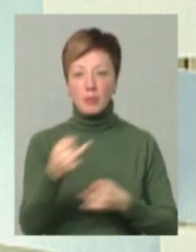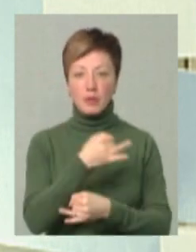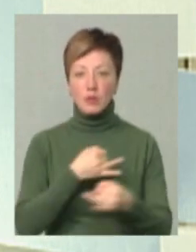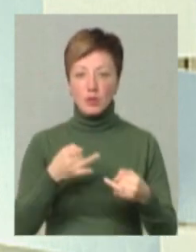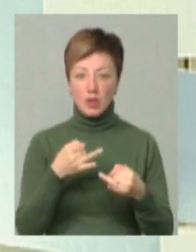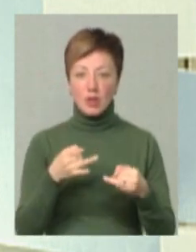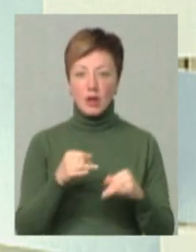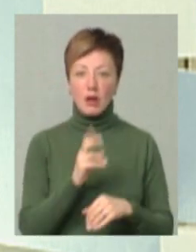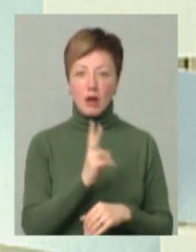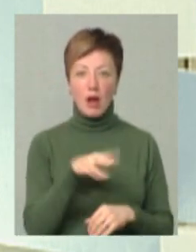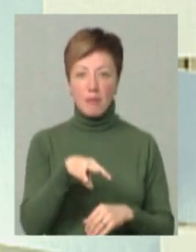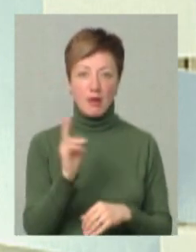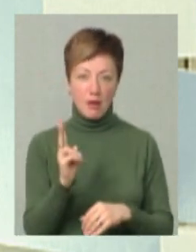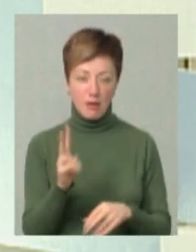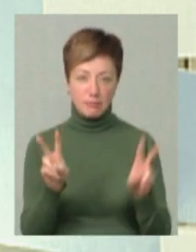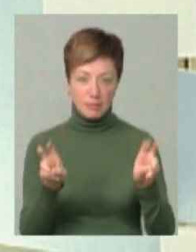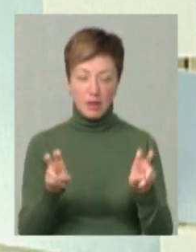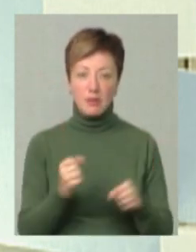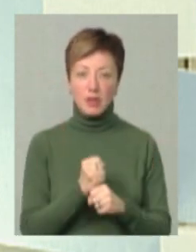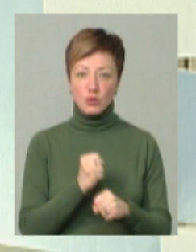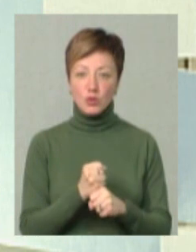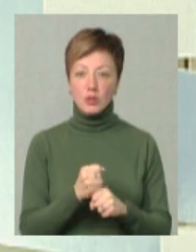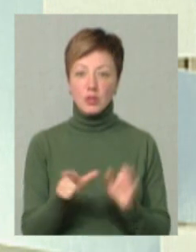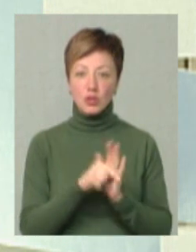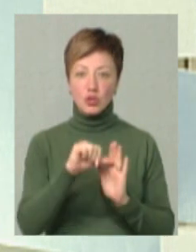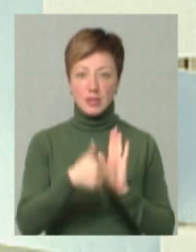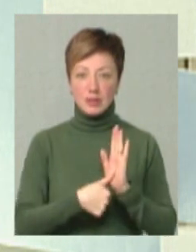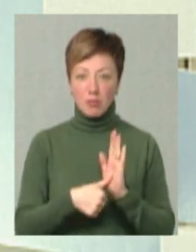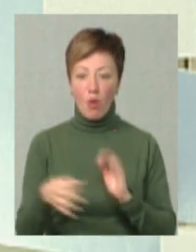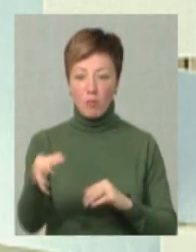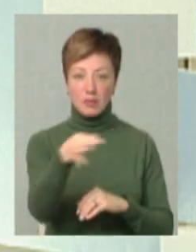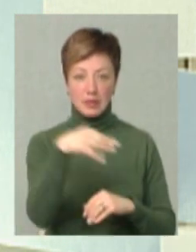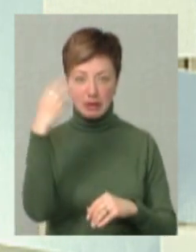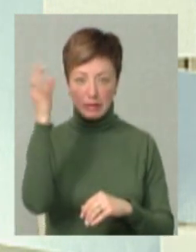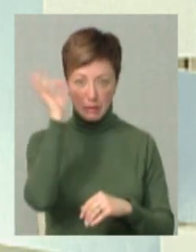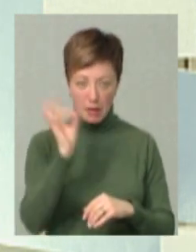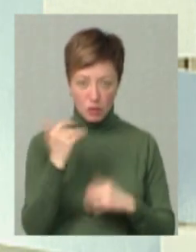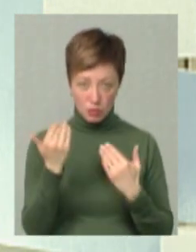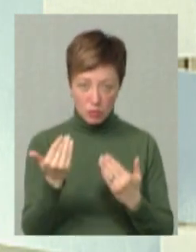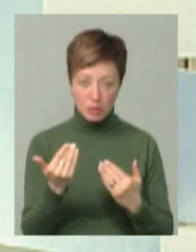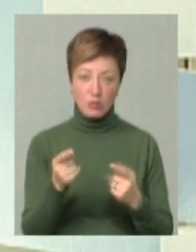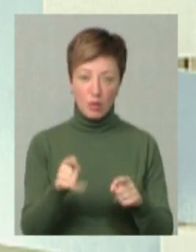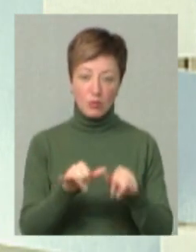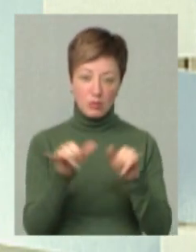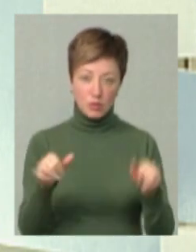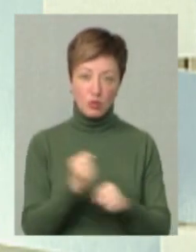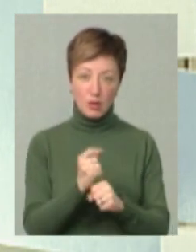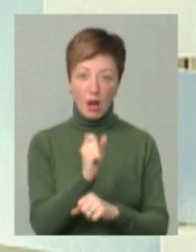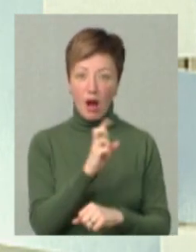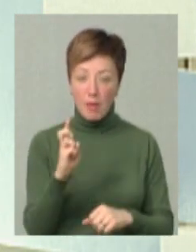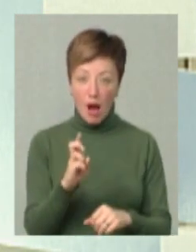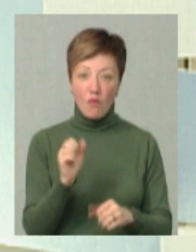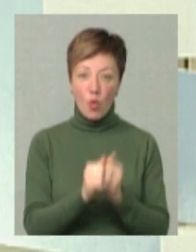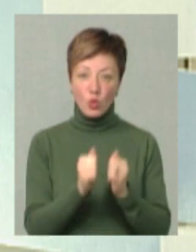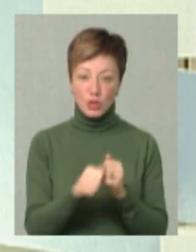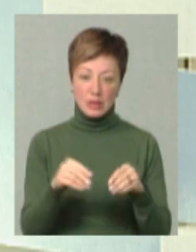з структурою КМК, називається, яка працює з 16 землями Німеччини, для того, щоб там укрупнено зробити освітні хаби, а потім